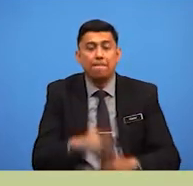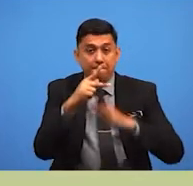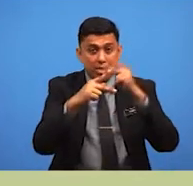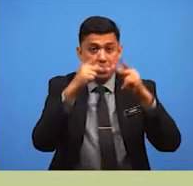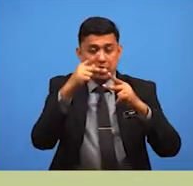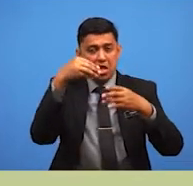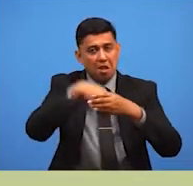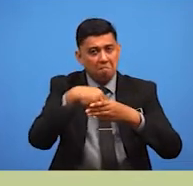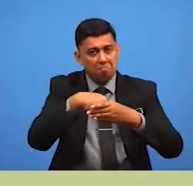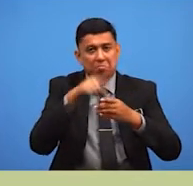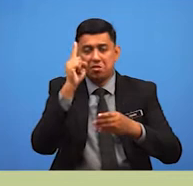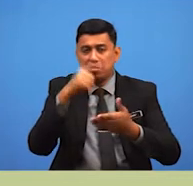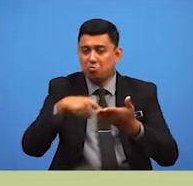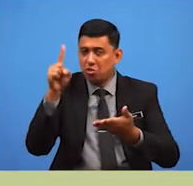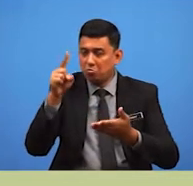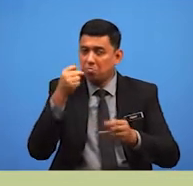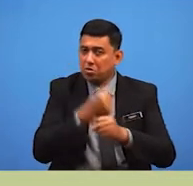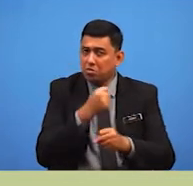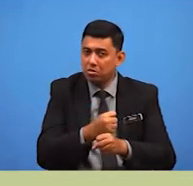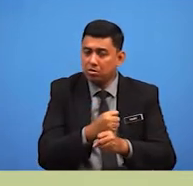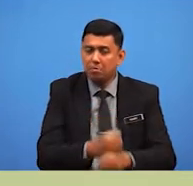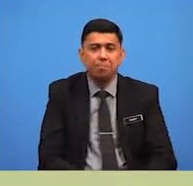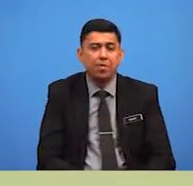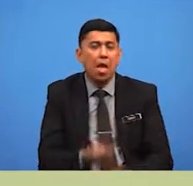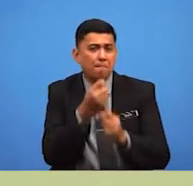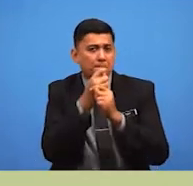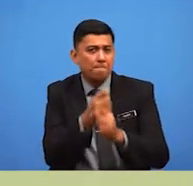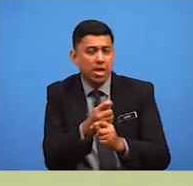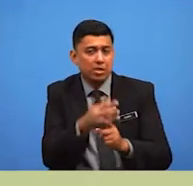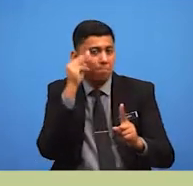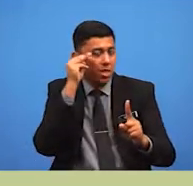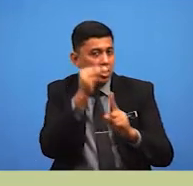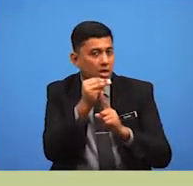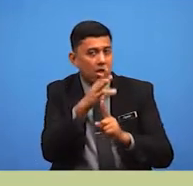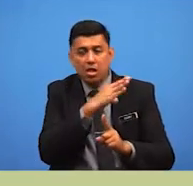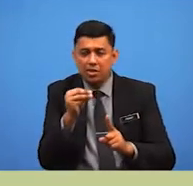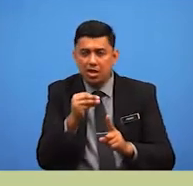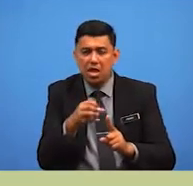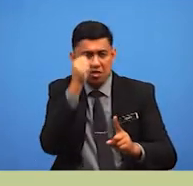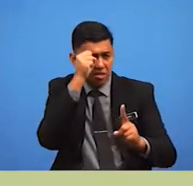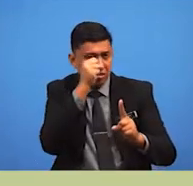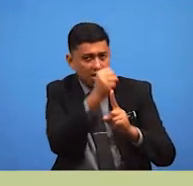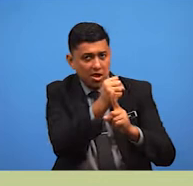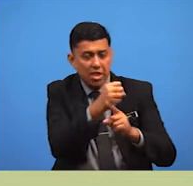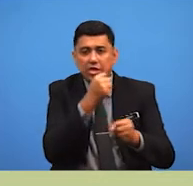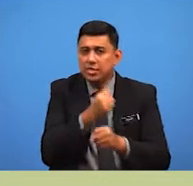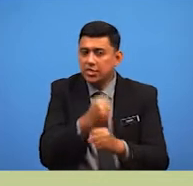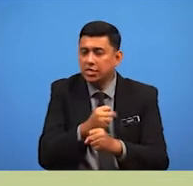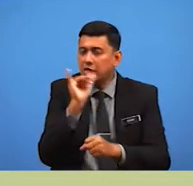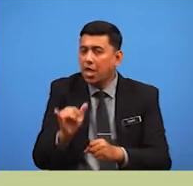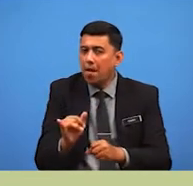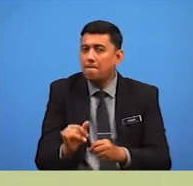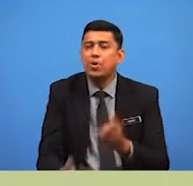sesuatu pekerjaan adalah dengan menetapkan matlamat dan sasaran kerja yang